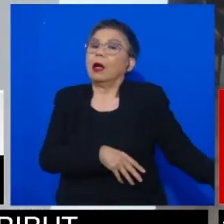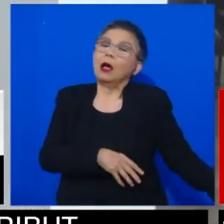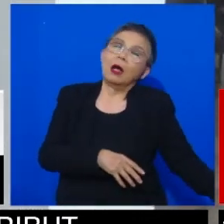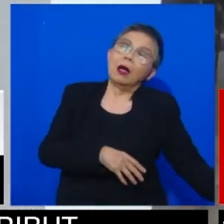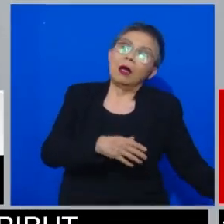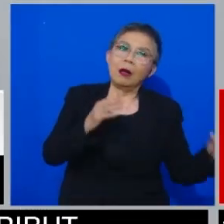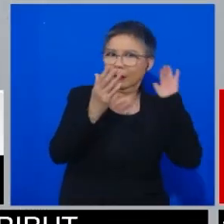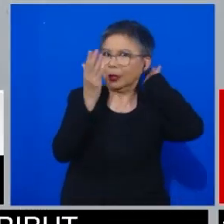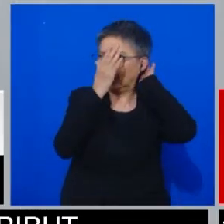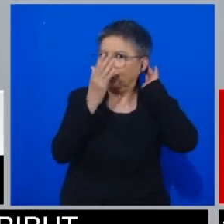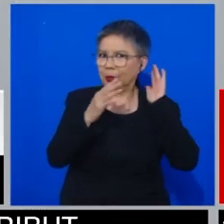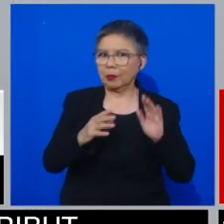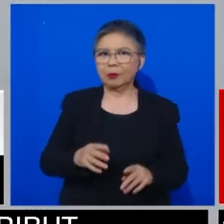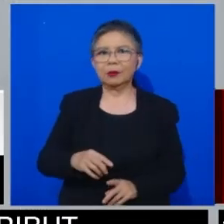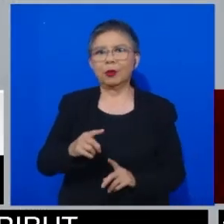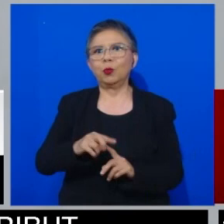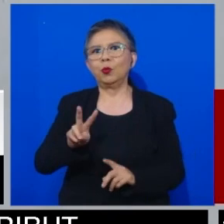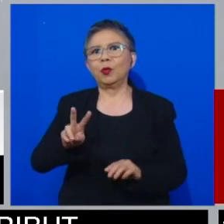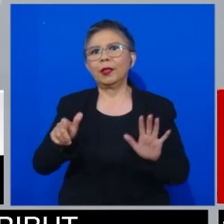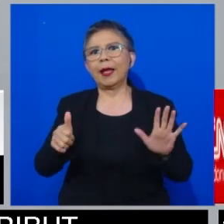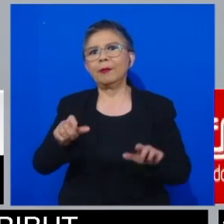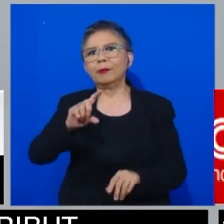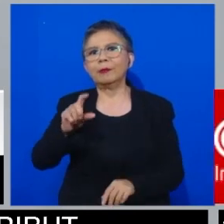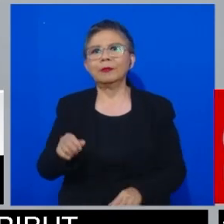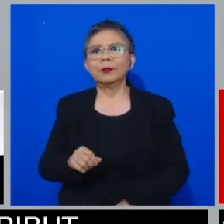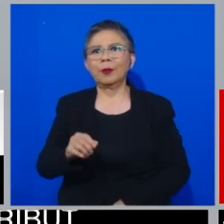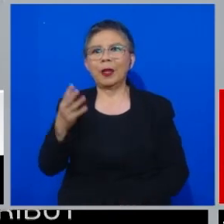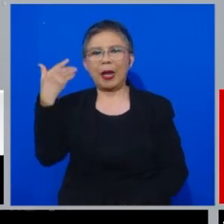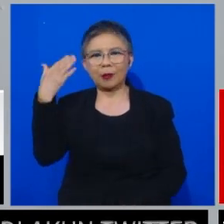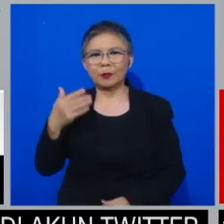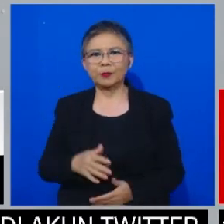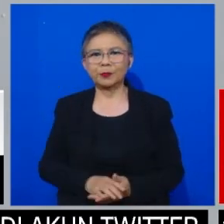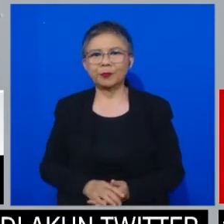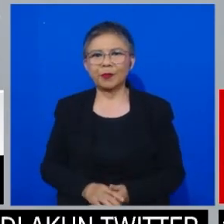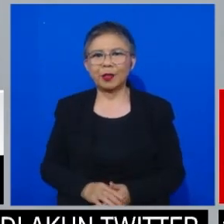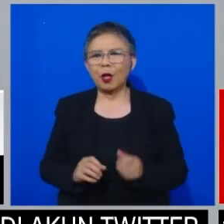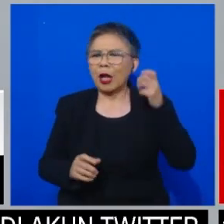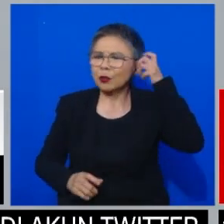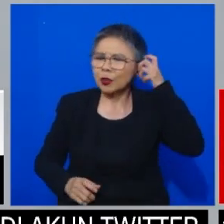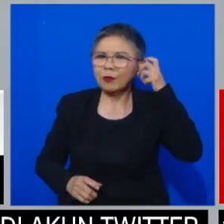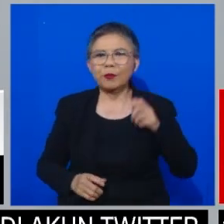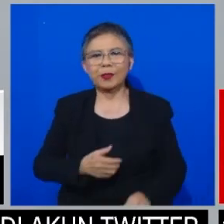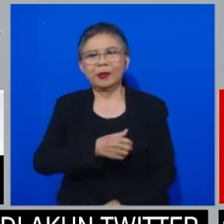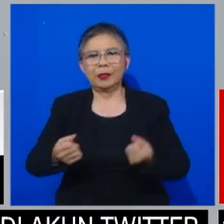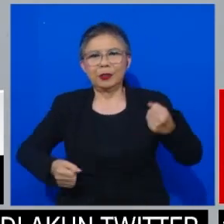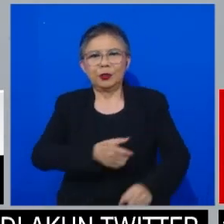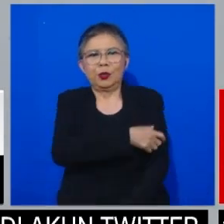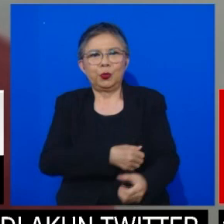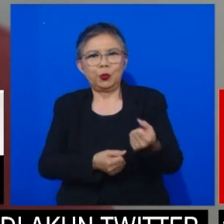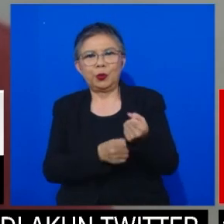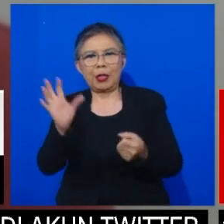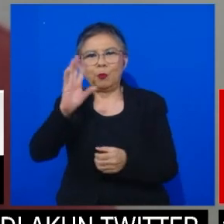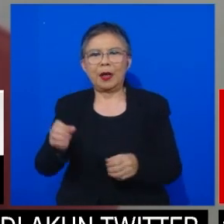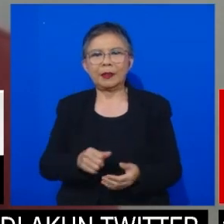pada Rabu siang 26 April Lia pun menghubungi Pemerintah Desa Sumber Bening dan diteruskan ke tim Damkar Kabupaten Madiun